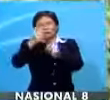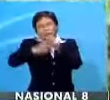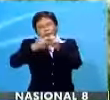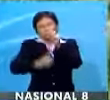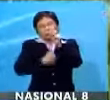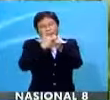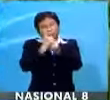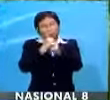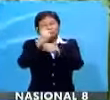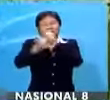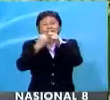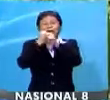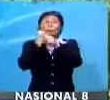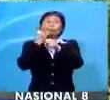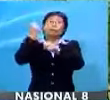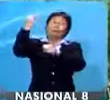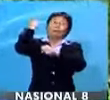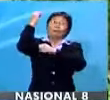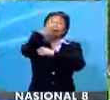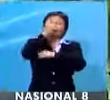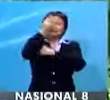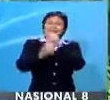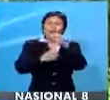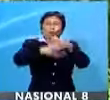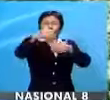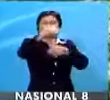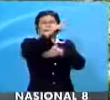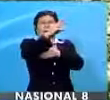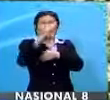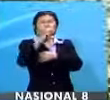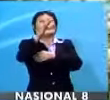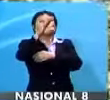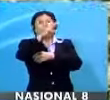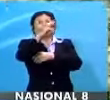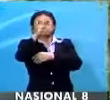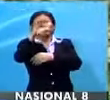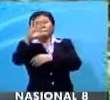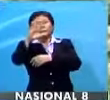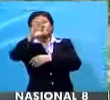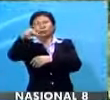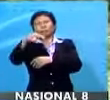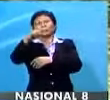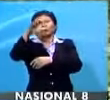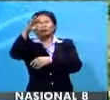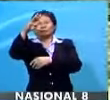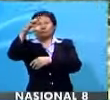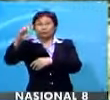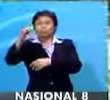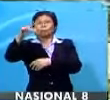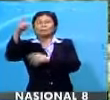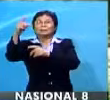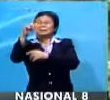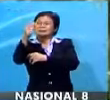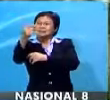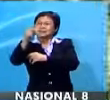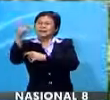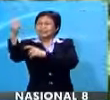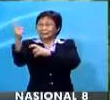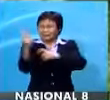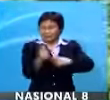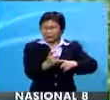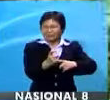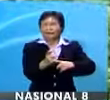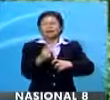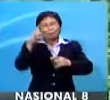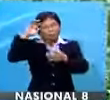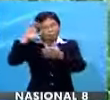tahun tahun lalu kerajaan mengeluarkan lebih 668,600 Tan getah Datuk Douglas yakin harga getah Malaysia akan kembali